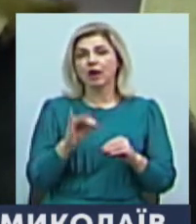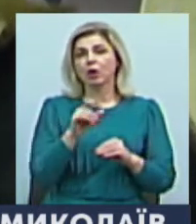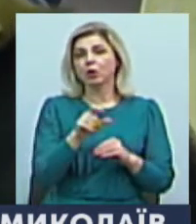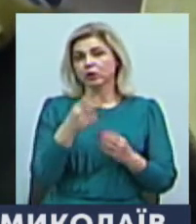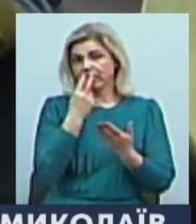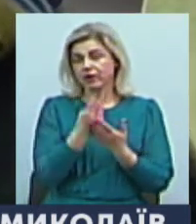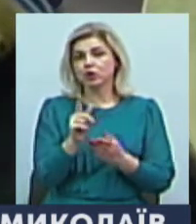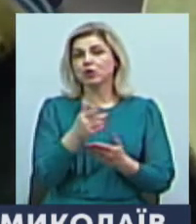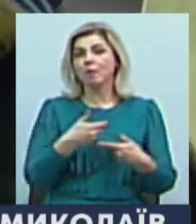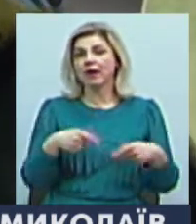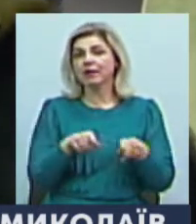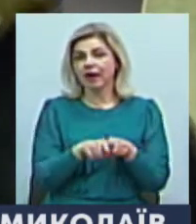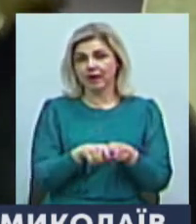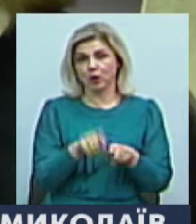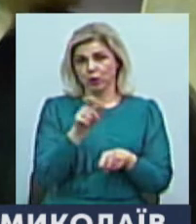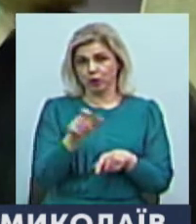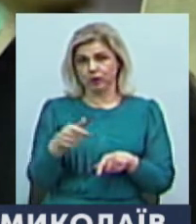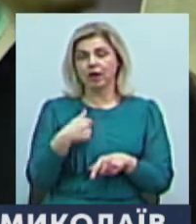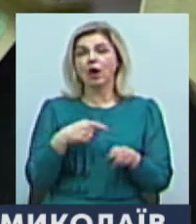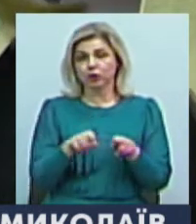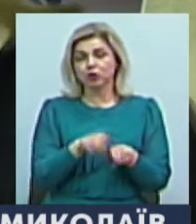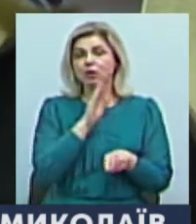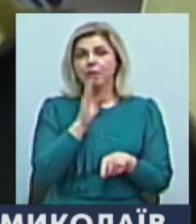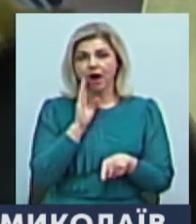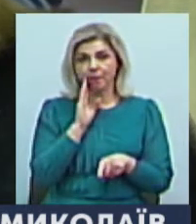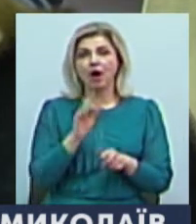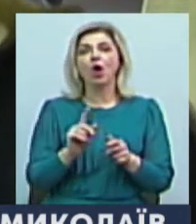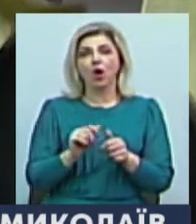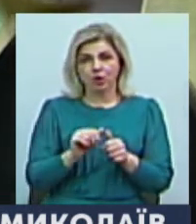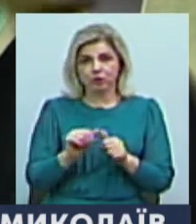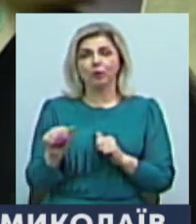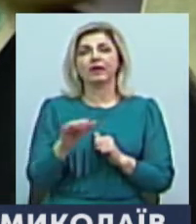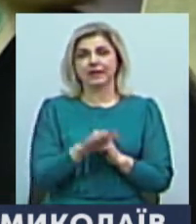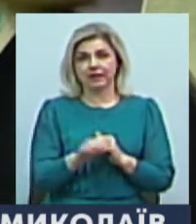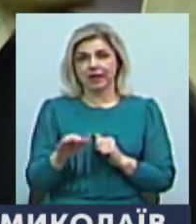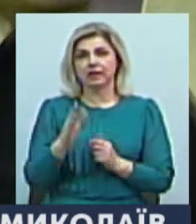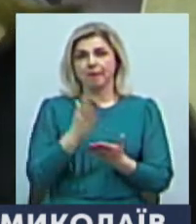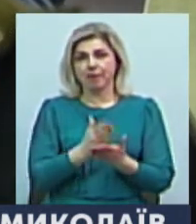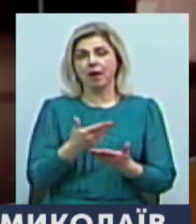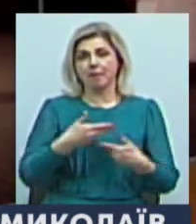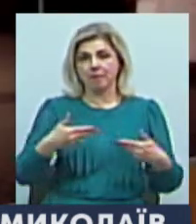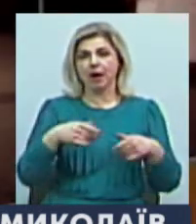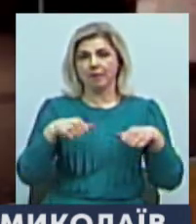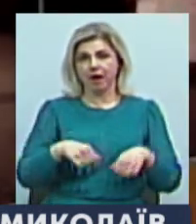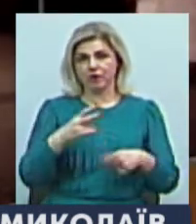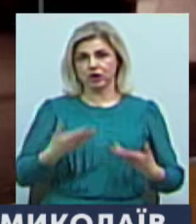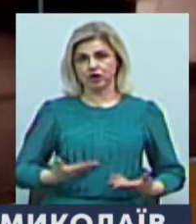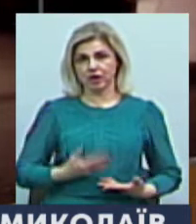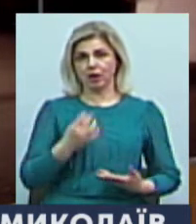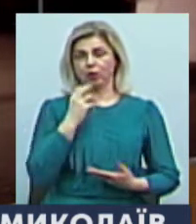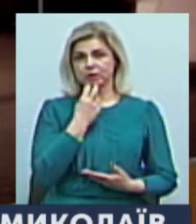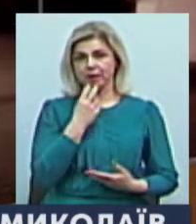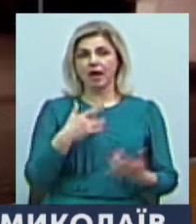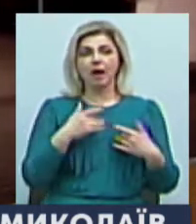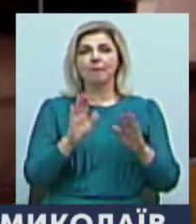такі ж люди, бо я також є мамою особливої дитини, і що ми маємо право на життя, ми маємо право на посмішку. На постановку